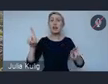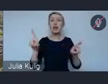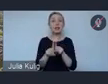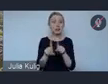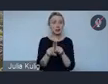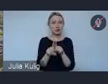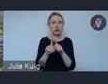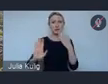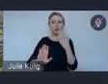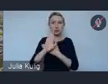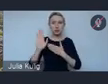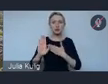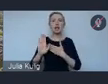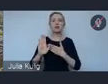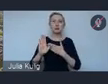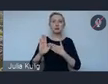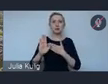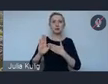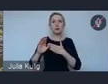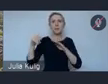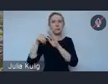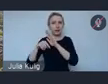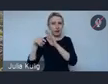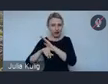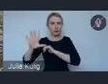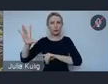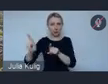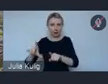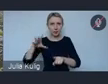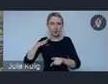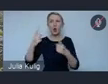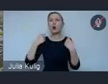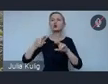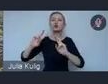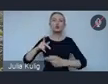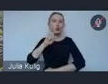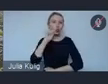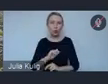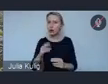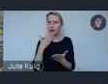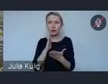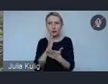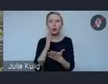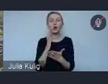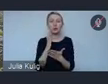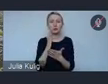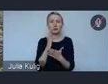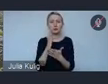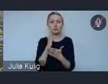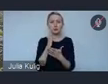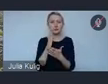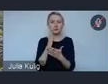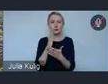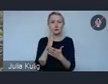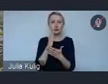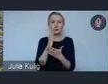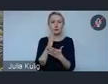przedstawicieli przedstawicielek migrantów osób z Ukrainy i nie tylko i przez